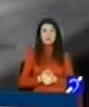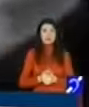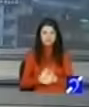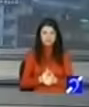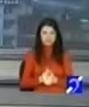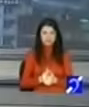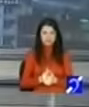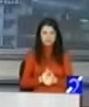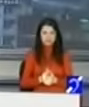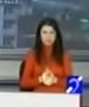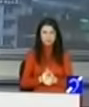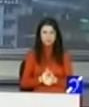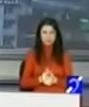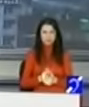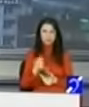putem abține.